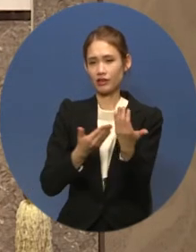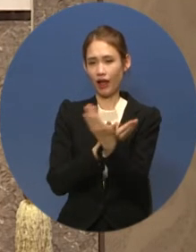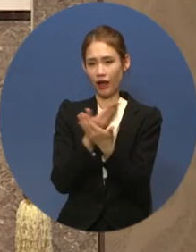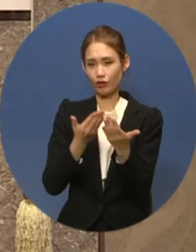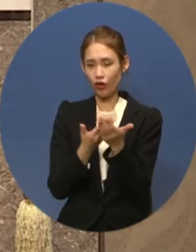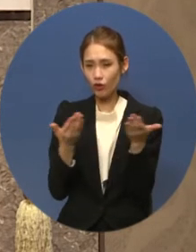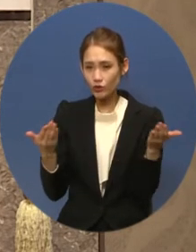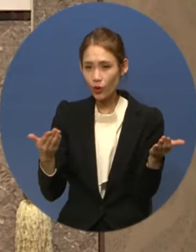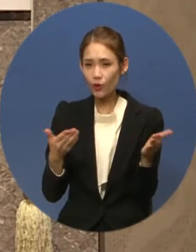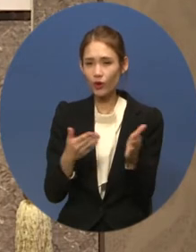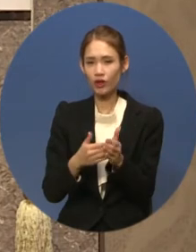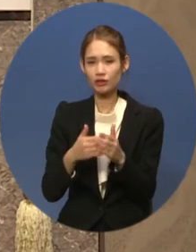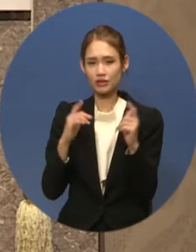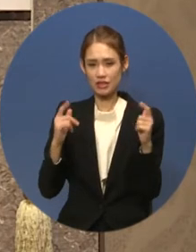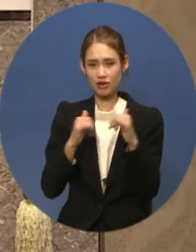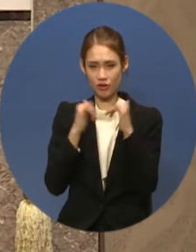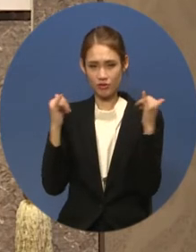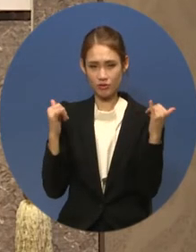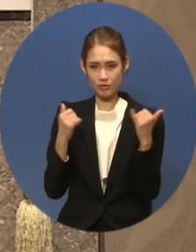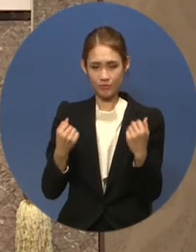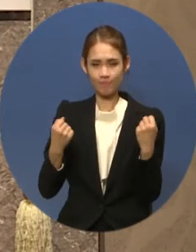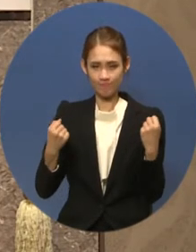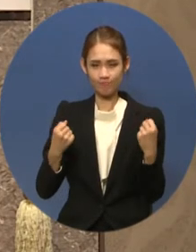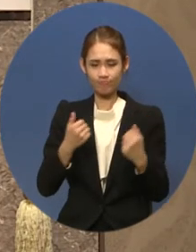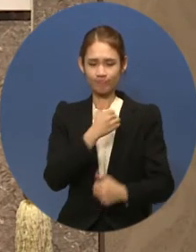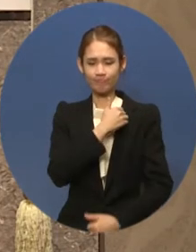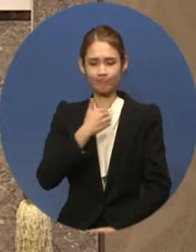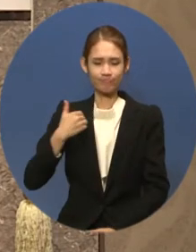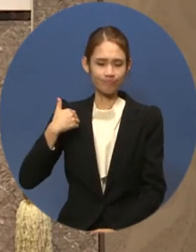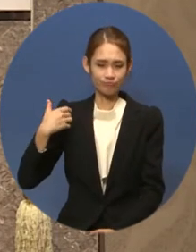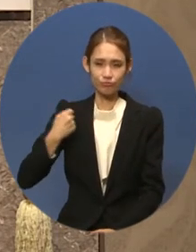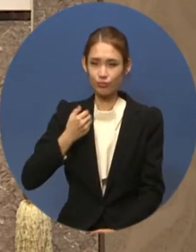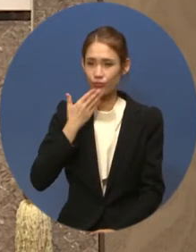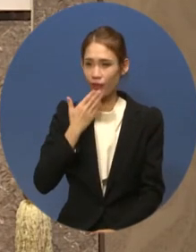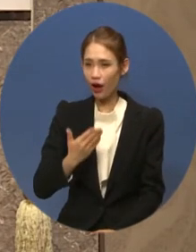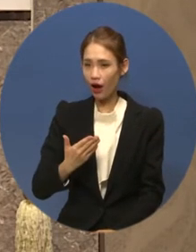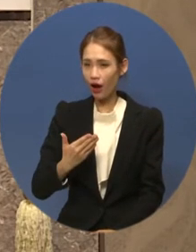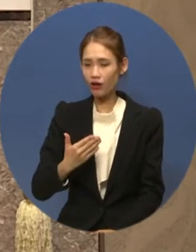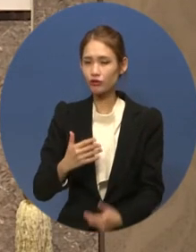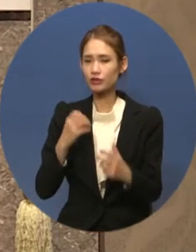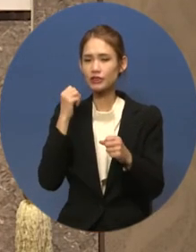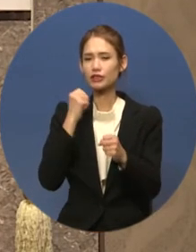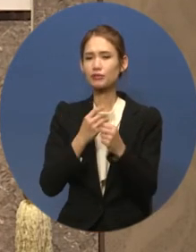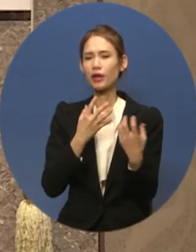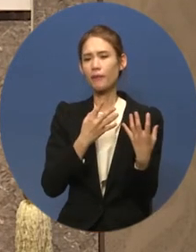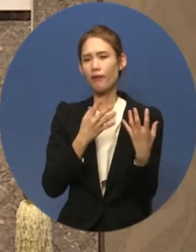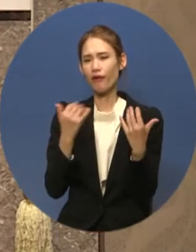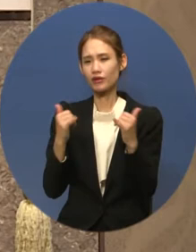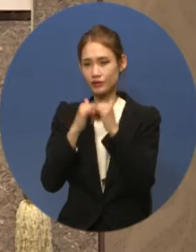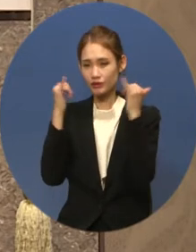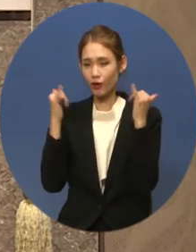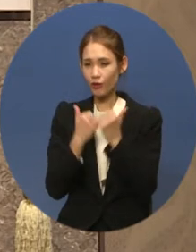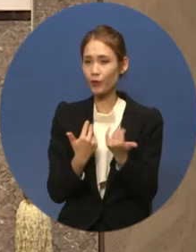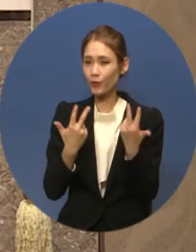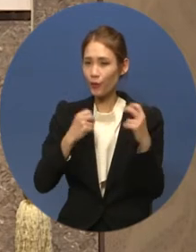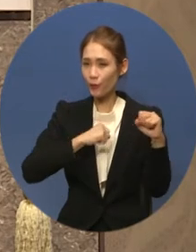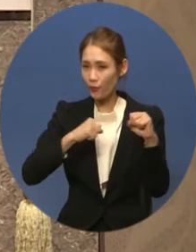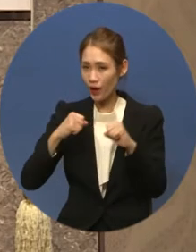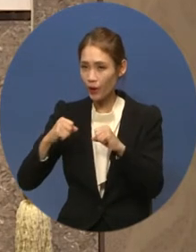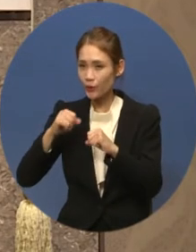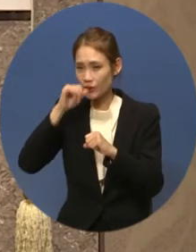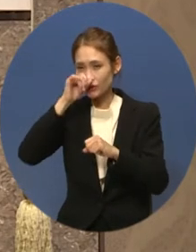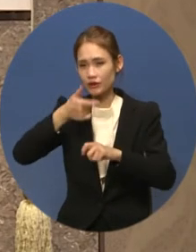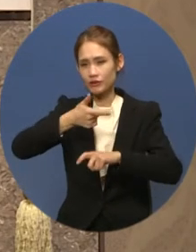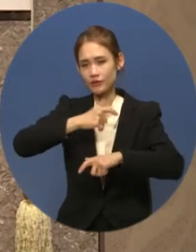지역사회에 기여할 수 있겠다는 자신감을 지금 가지게 되었구요 이미 많은 사회공헌 활동을 했지만 조금 더 적극적으로 나서서